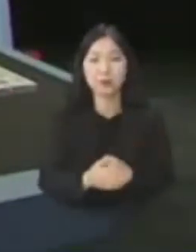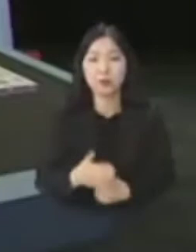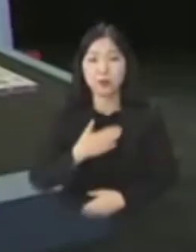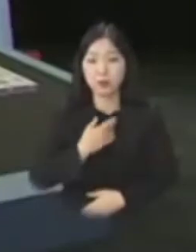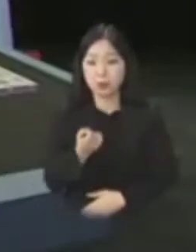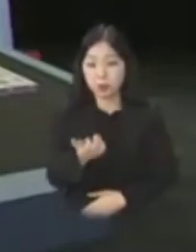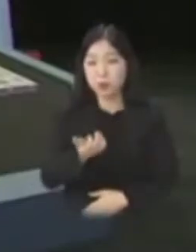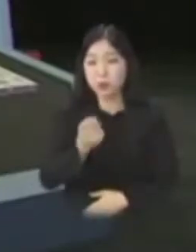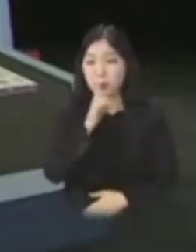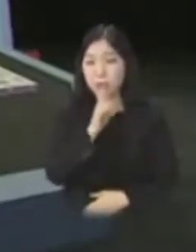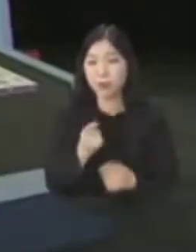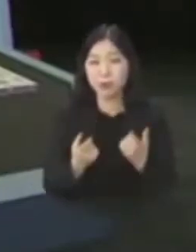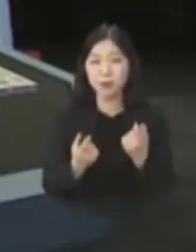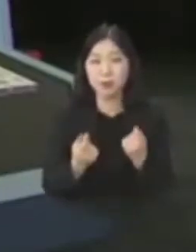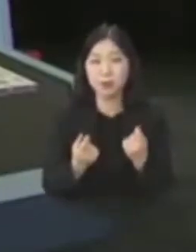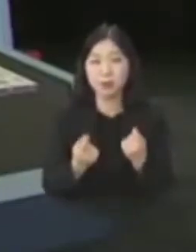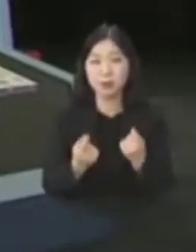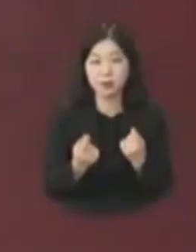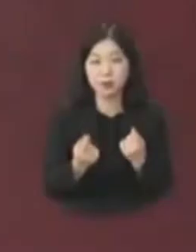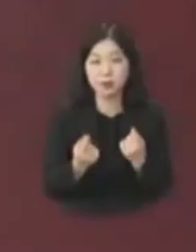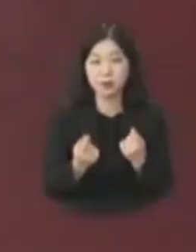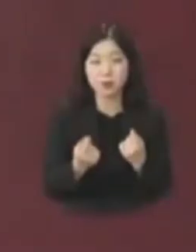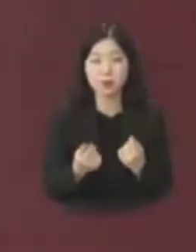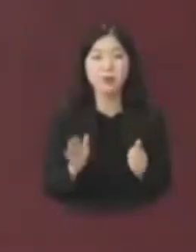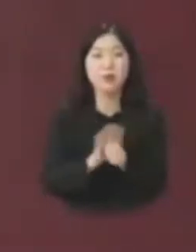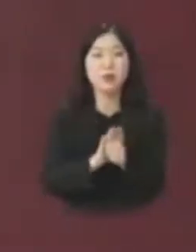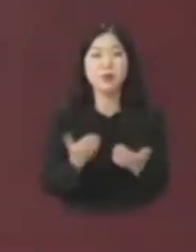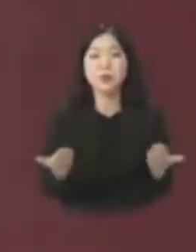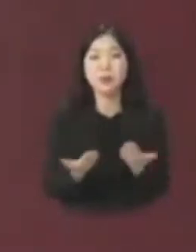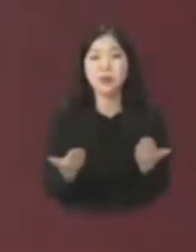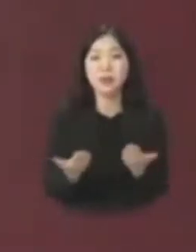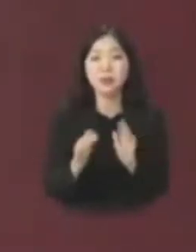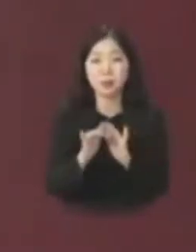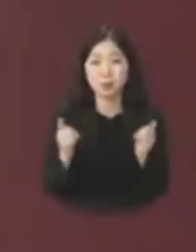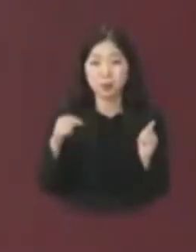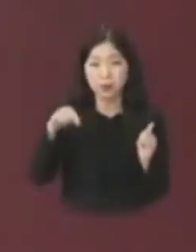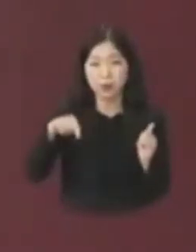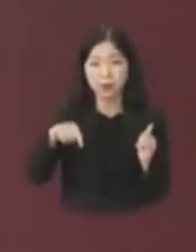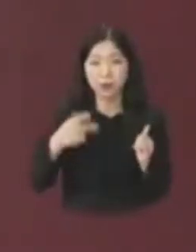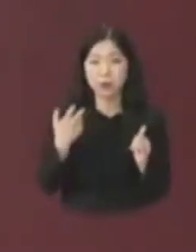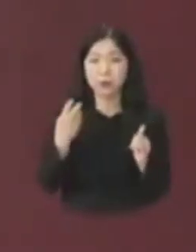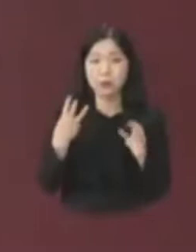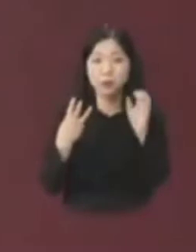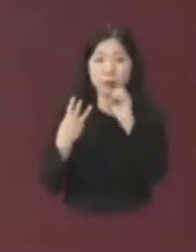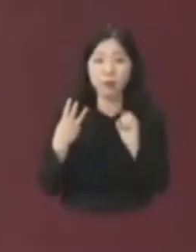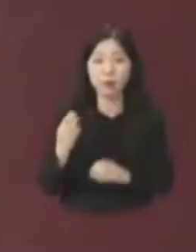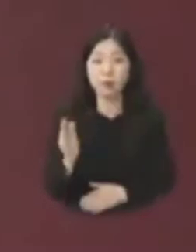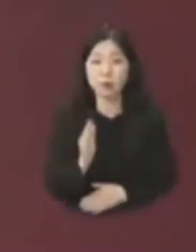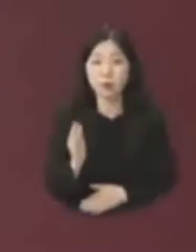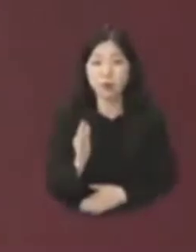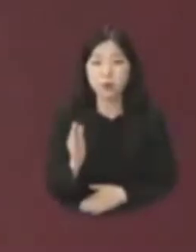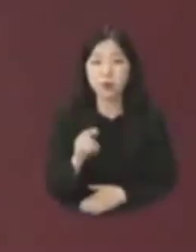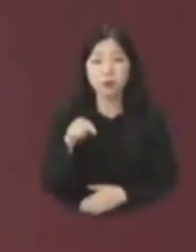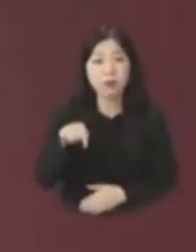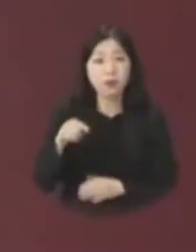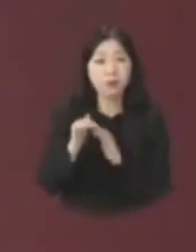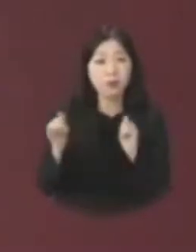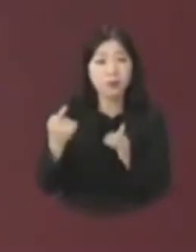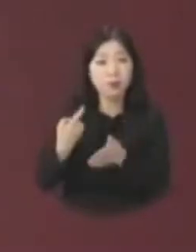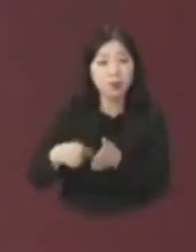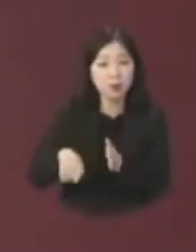방금 말씀드렸던 이제 서비스 산업 종사자들의 73% 정도 됩니다. 자, 그분들을